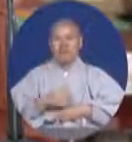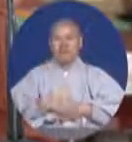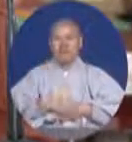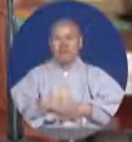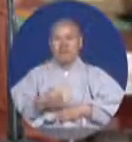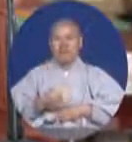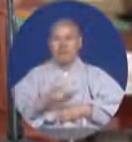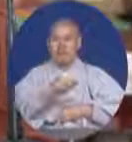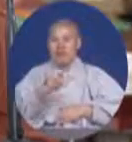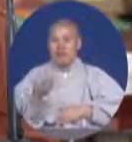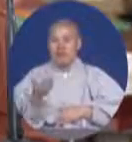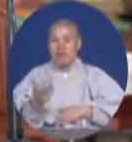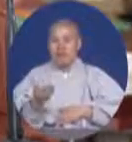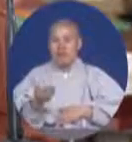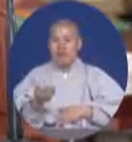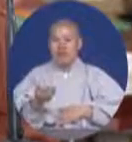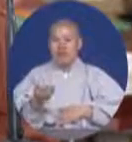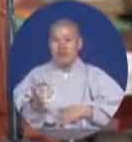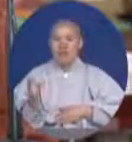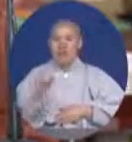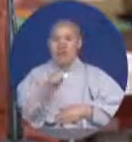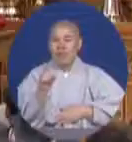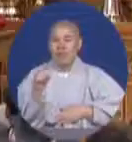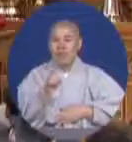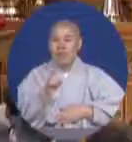그 여러분 같으면 어떻게 대답하겠어요?